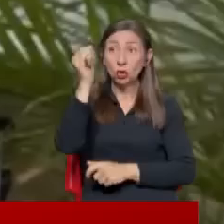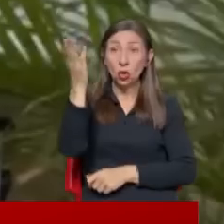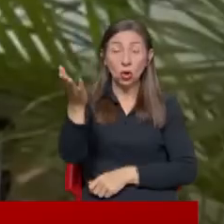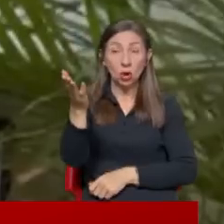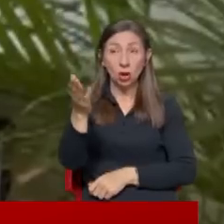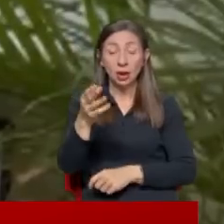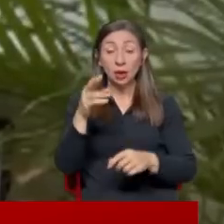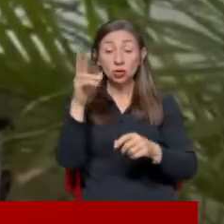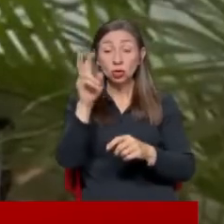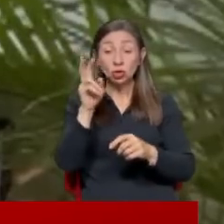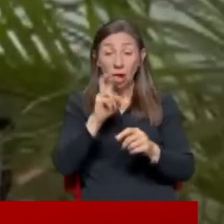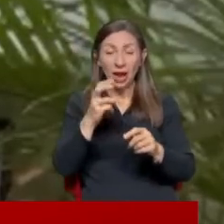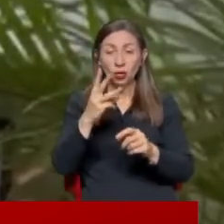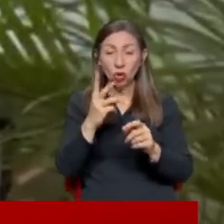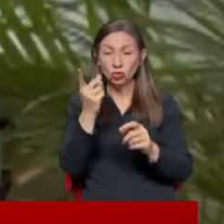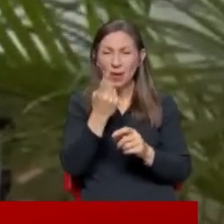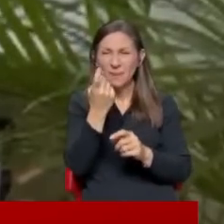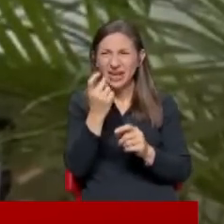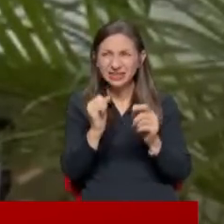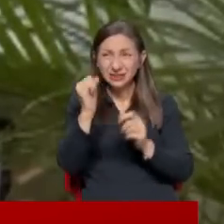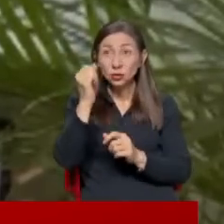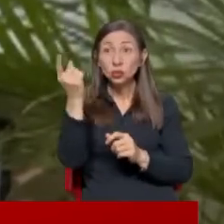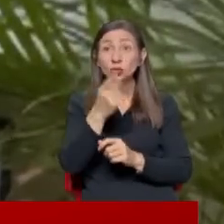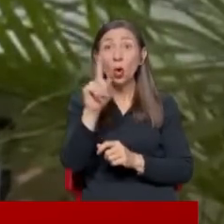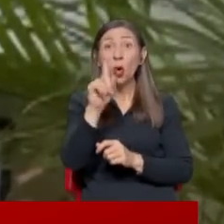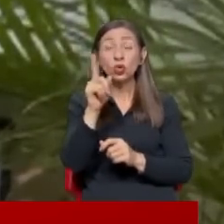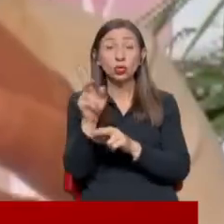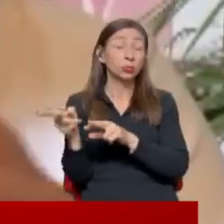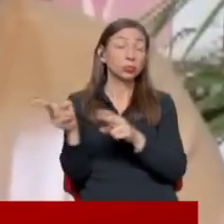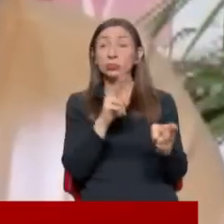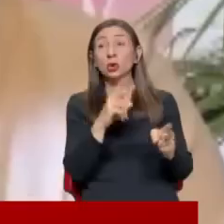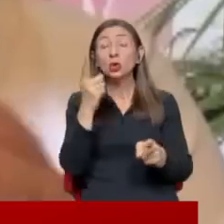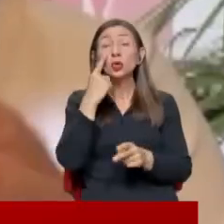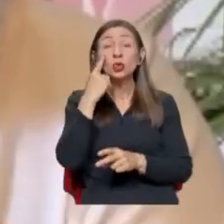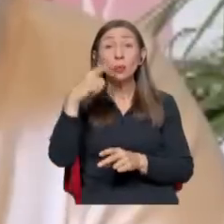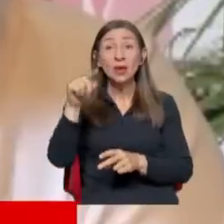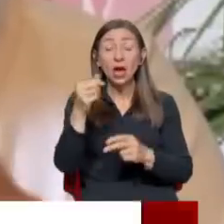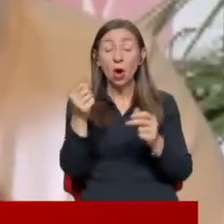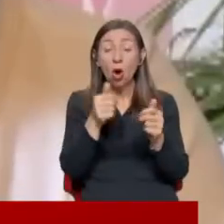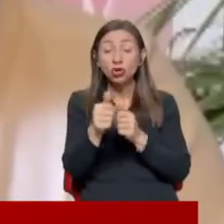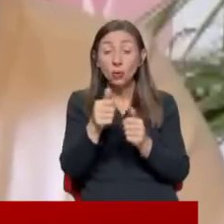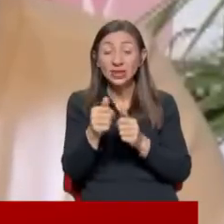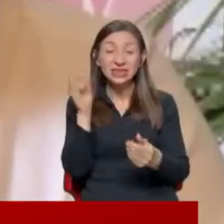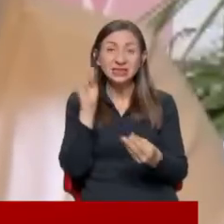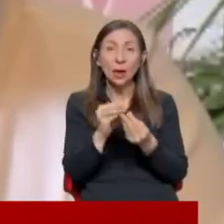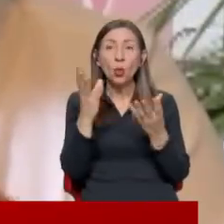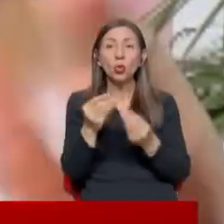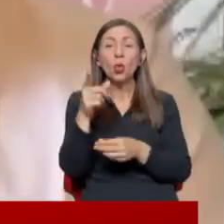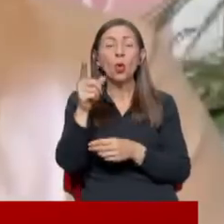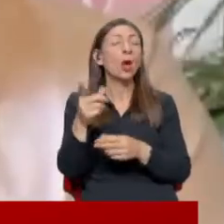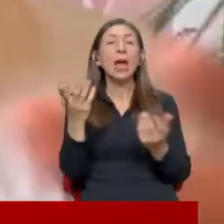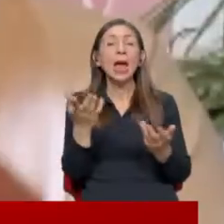çıkıyor. Kurdaki %1'lik artış bir anda %10 olarak yansıyor. Hükümet otomatik zam yapmış oluyor.